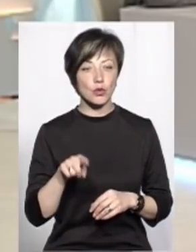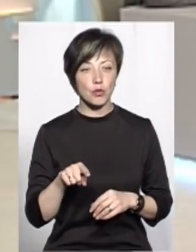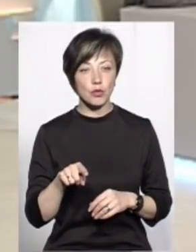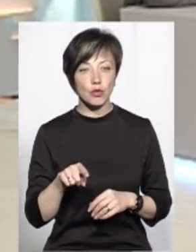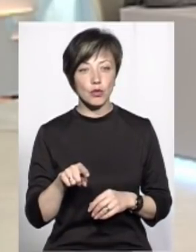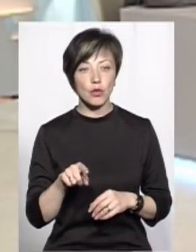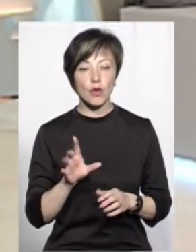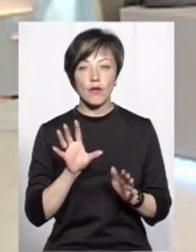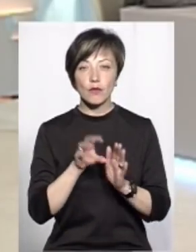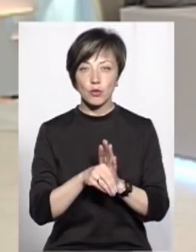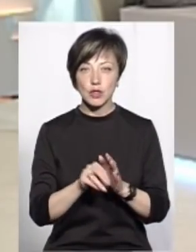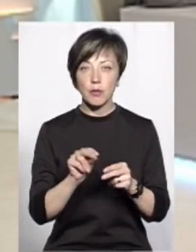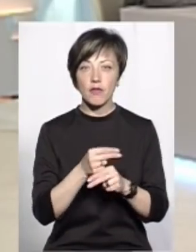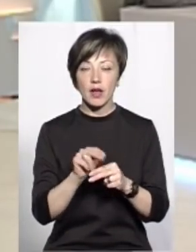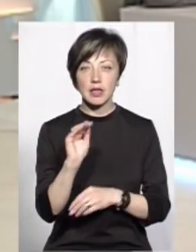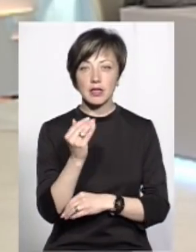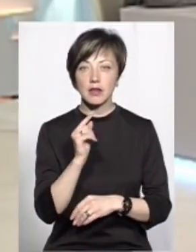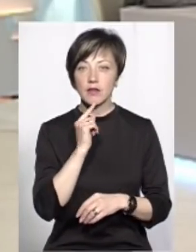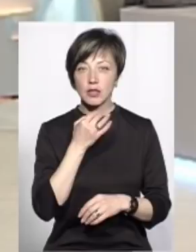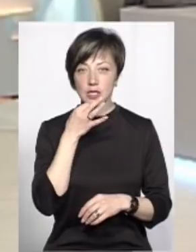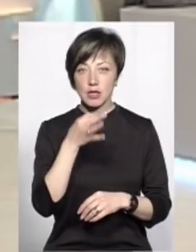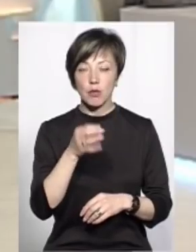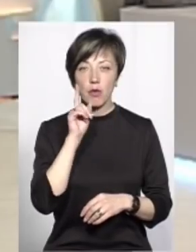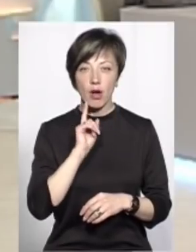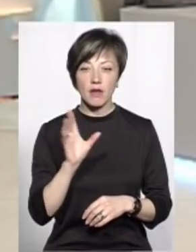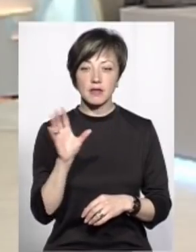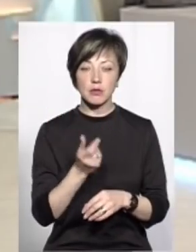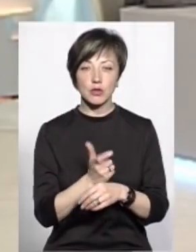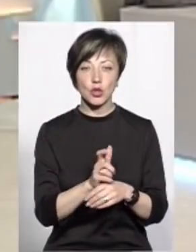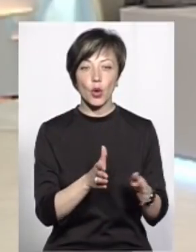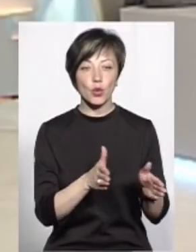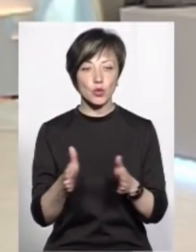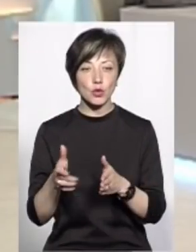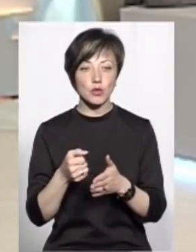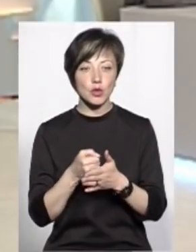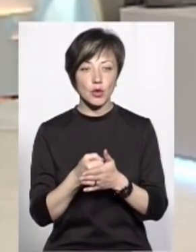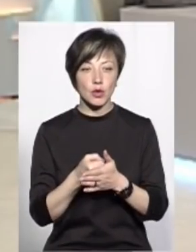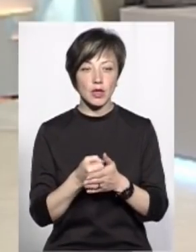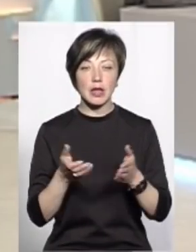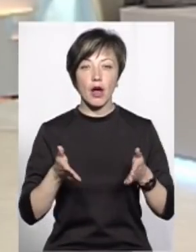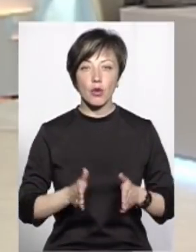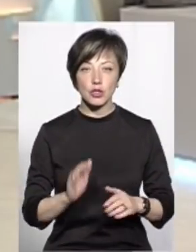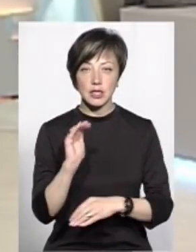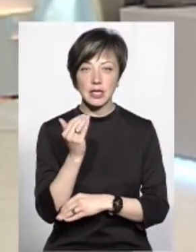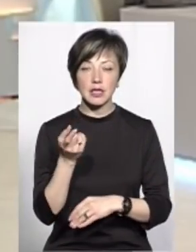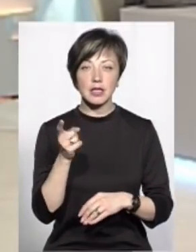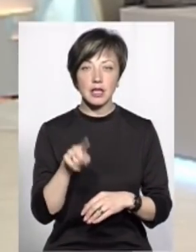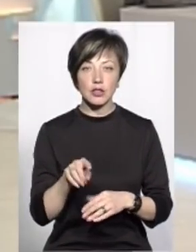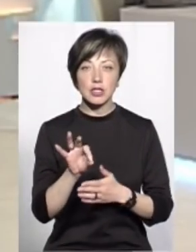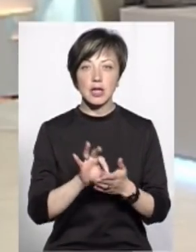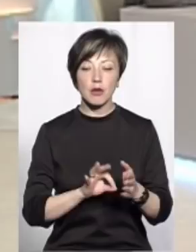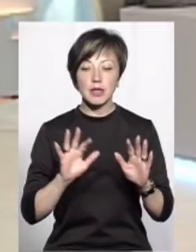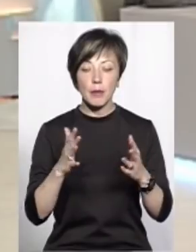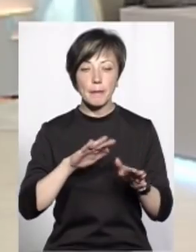в тому числі по вихованню дитини мені дуже важко сказати, але поки все-таки більше готуємо, саме фахівці готують до народження дитини і те, що відразу